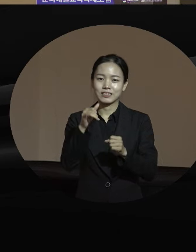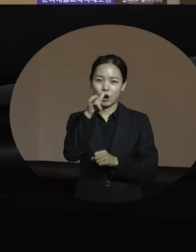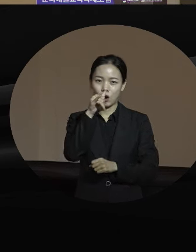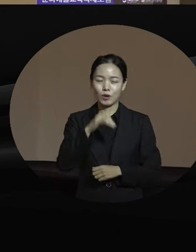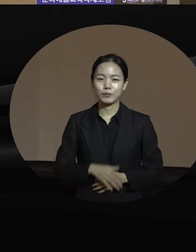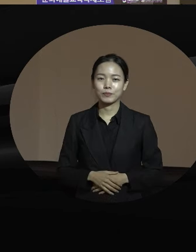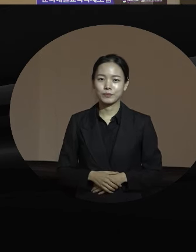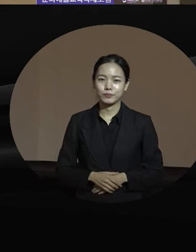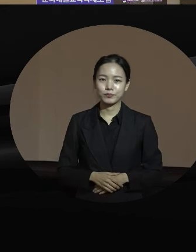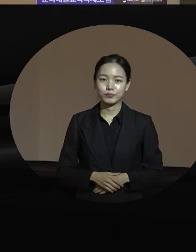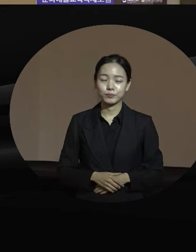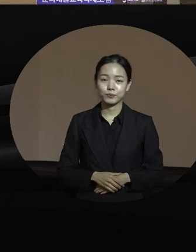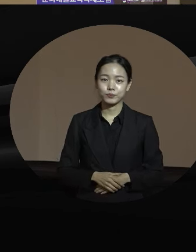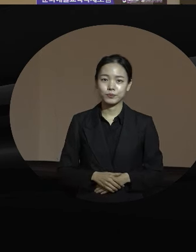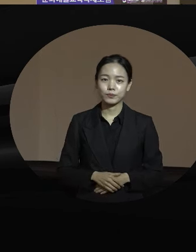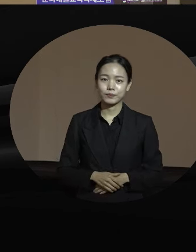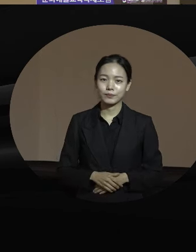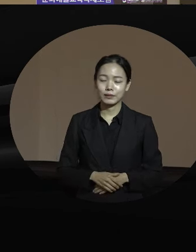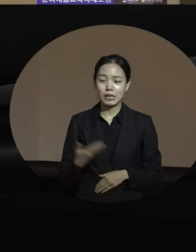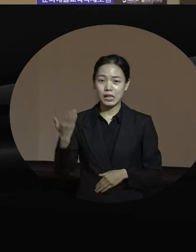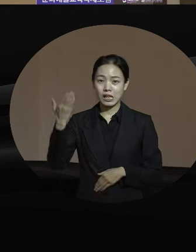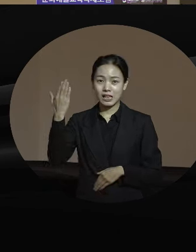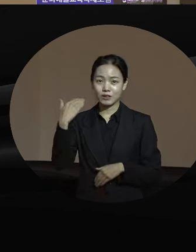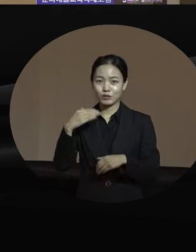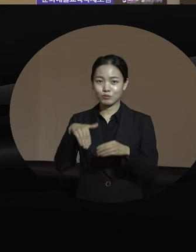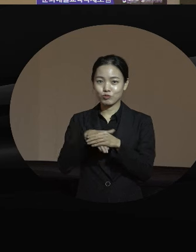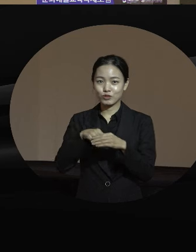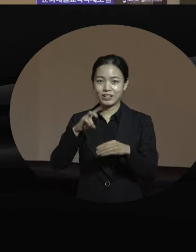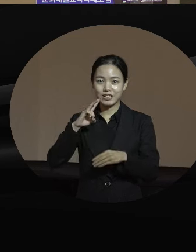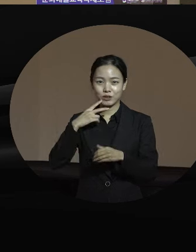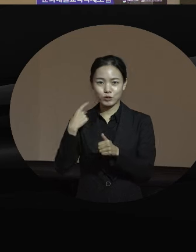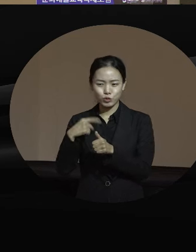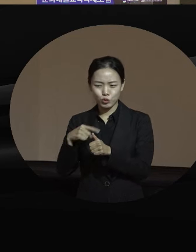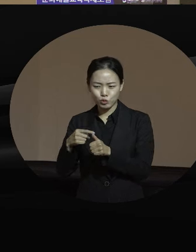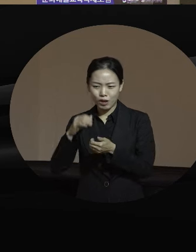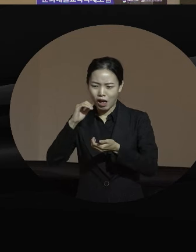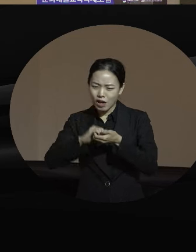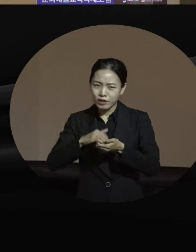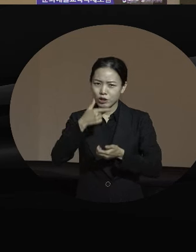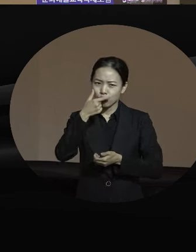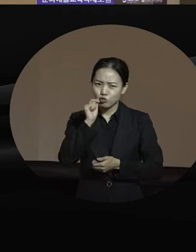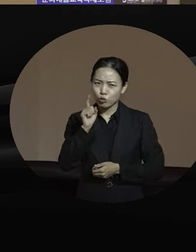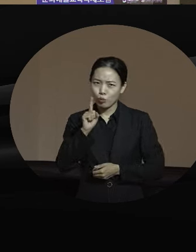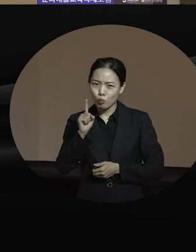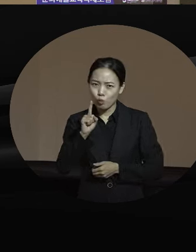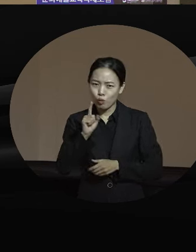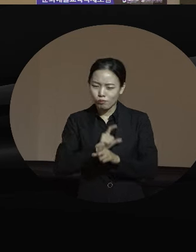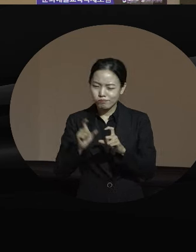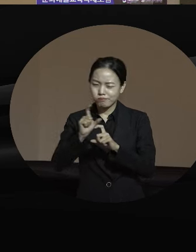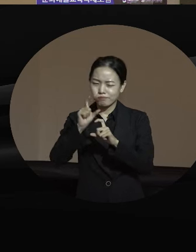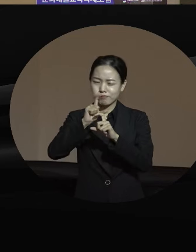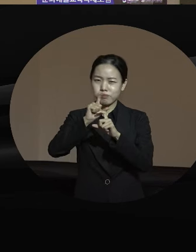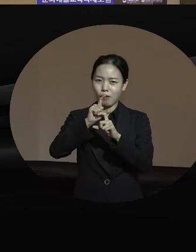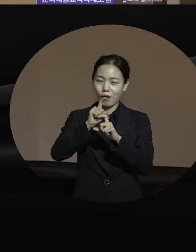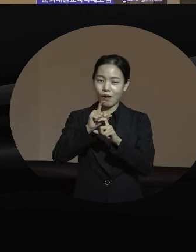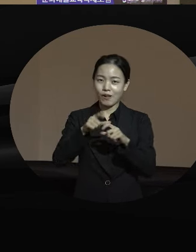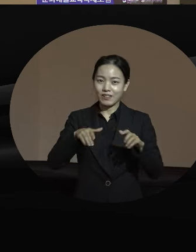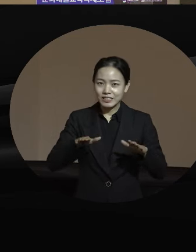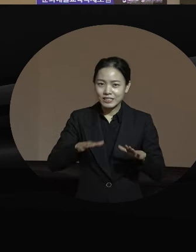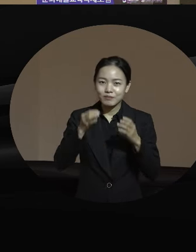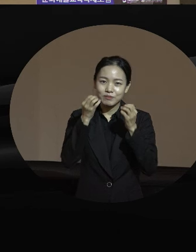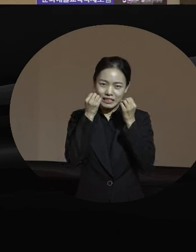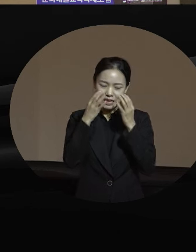실제로 문화예술교육은 기존의 문화교육과 예술교육이 갖는 한계와 장점을 포괄하는 통합적 개념으로서